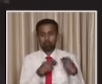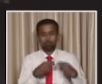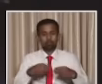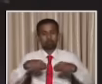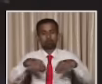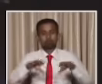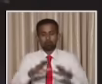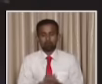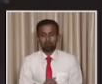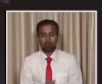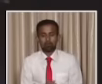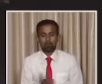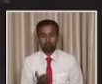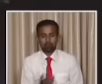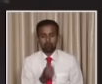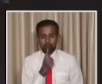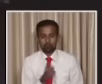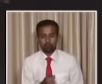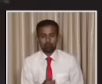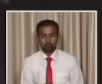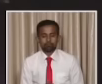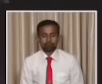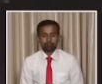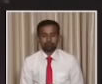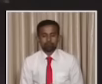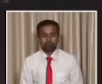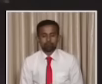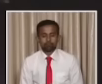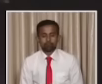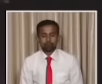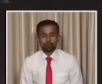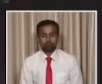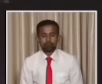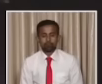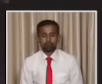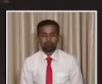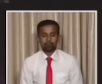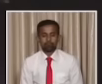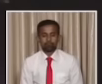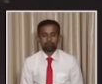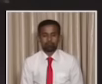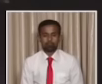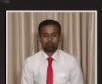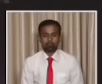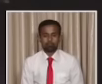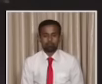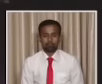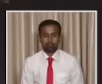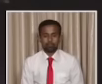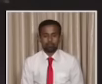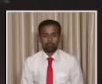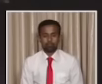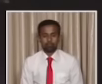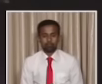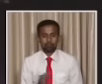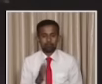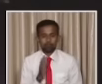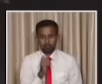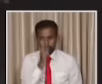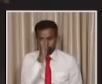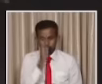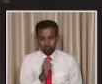ටික ඉටු කරලා දෙන්න කියන ඉල්ලීම කරන්න කියලා මම ඉල්ලනවා. ඒ වගේම ගරු